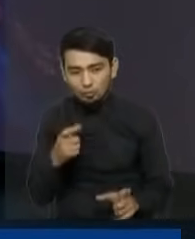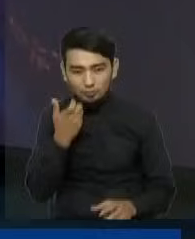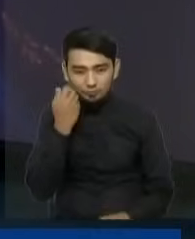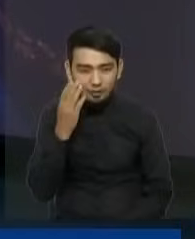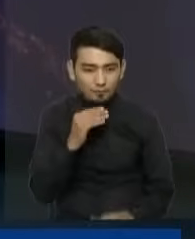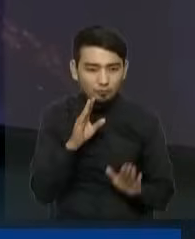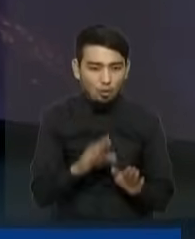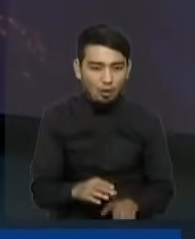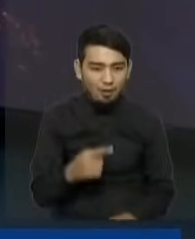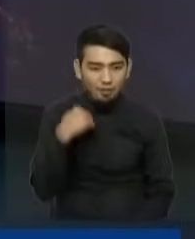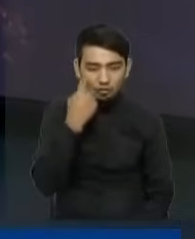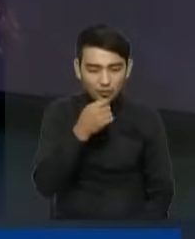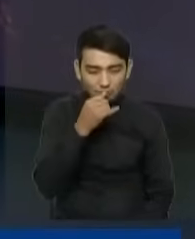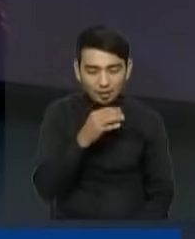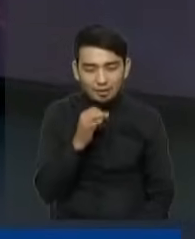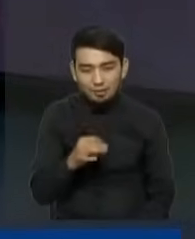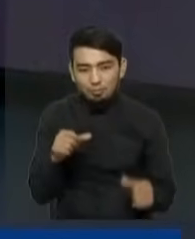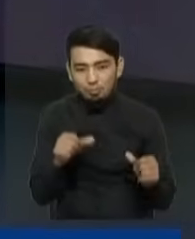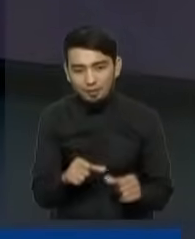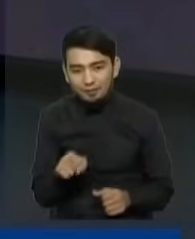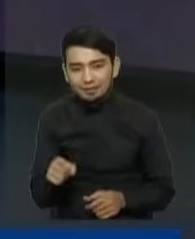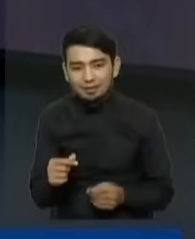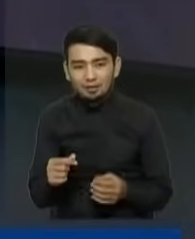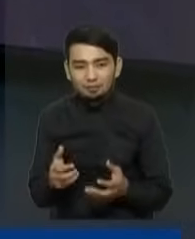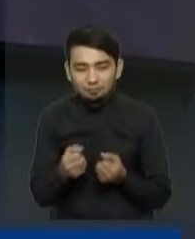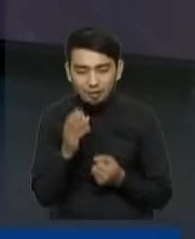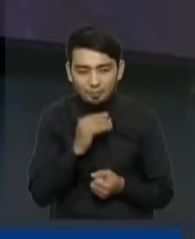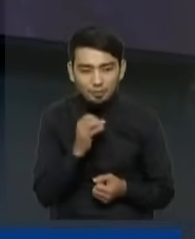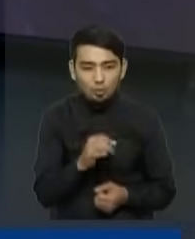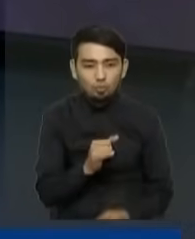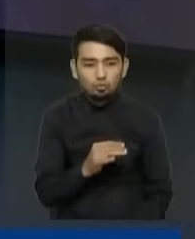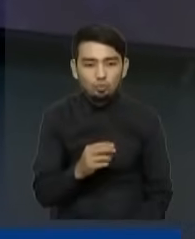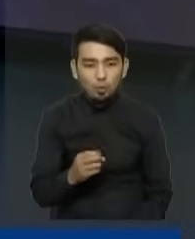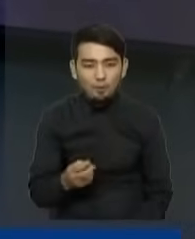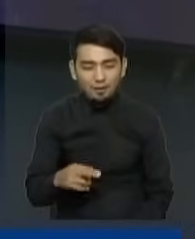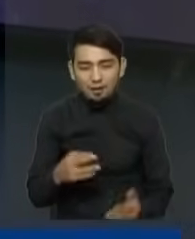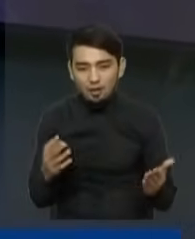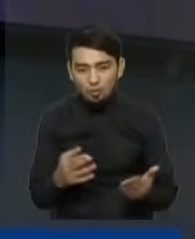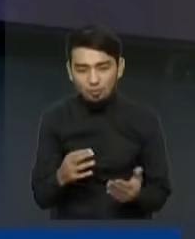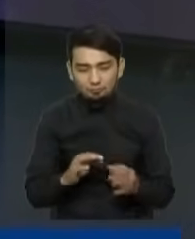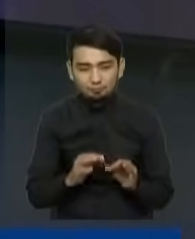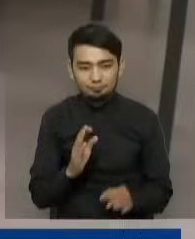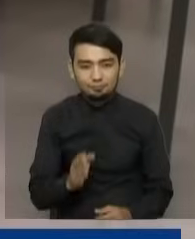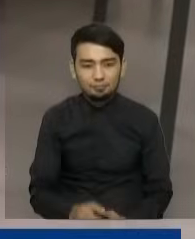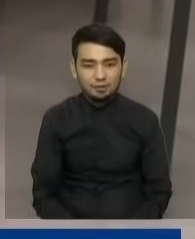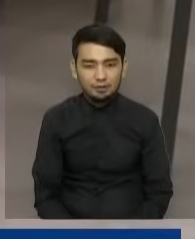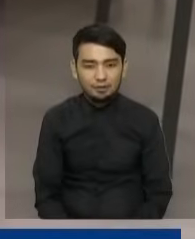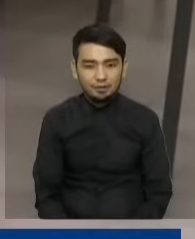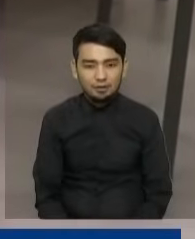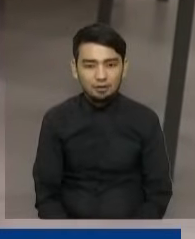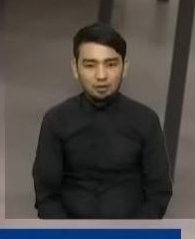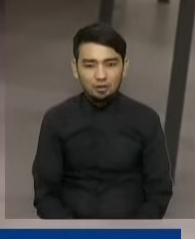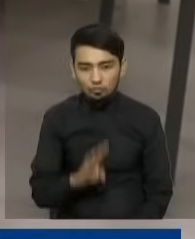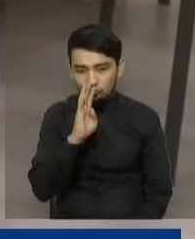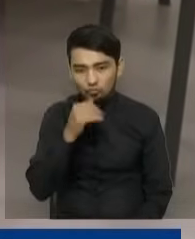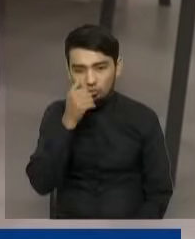не только лично. Кто еще имеет право на эти средства и на каких условиях, расскажет Екатерина Белоусова. Уже 4